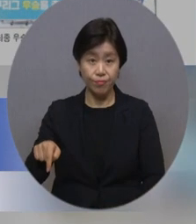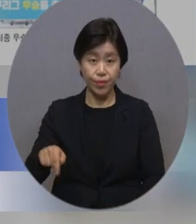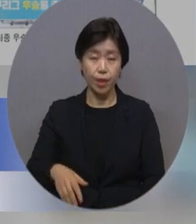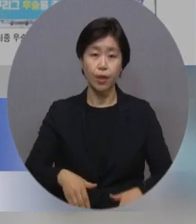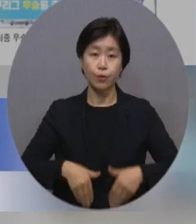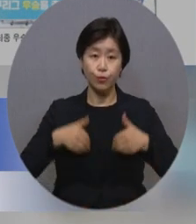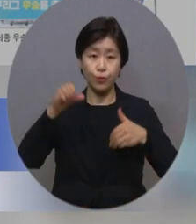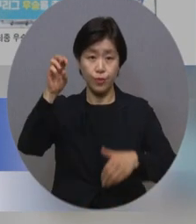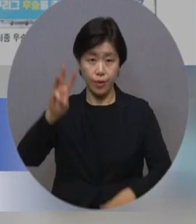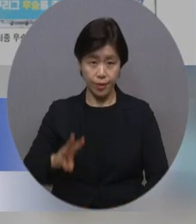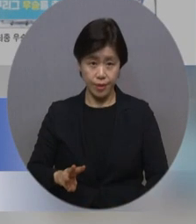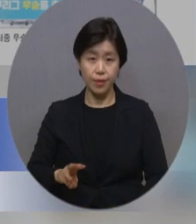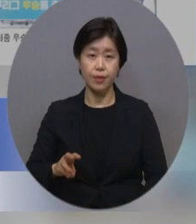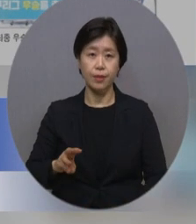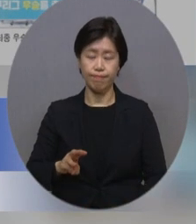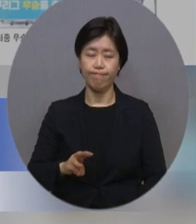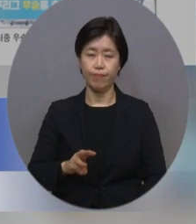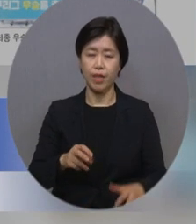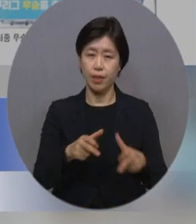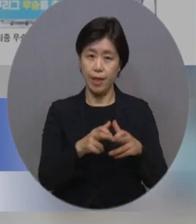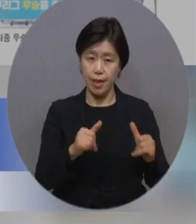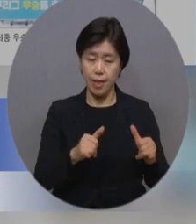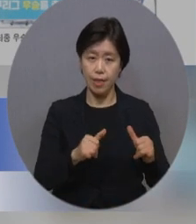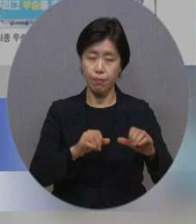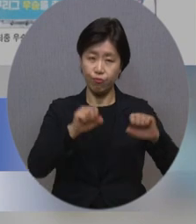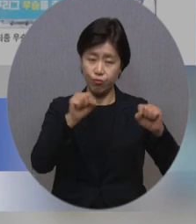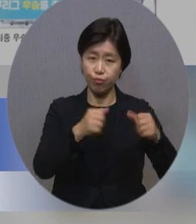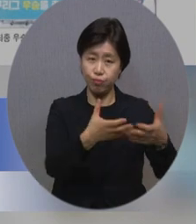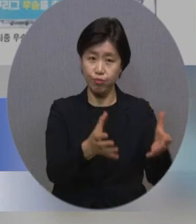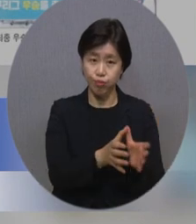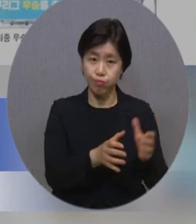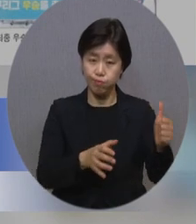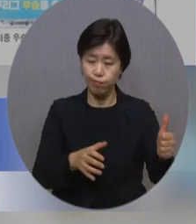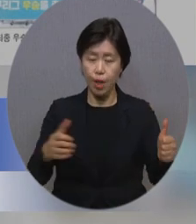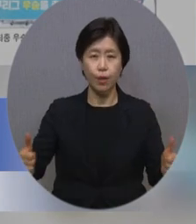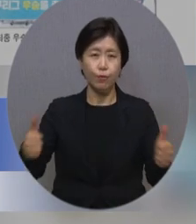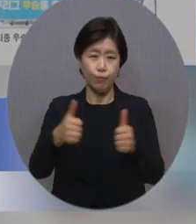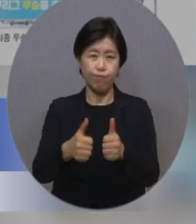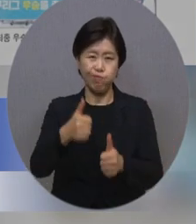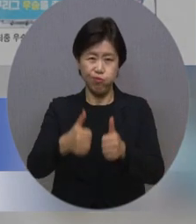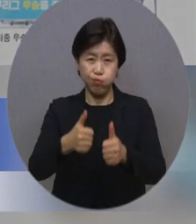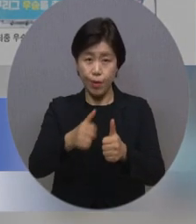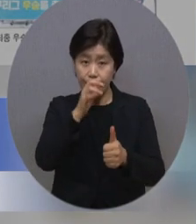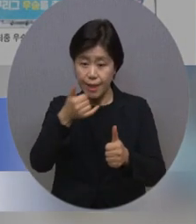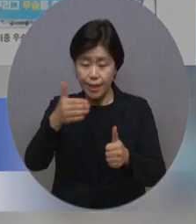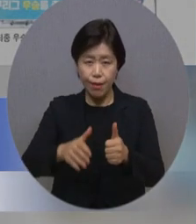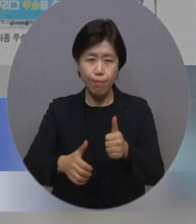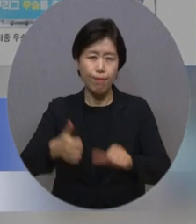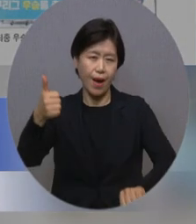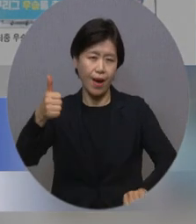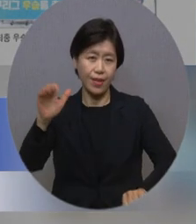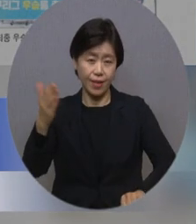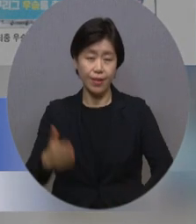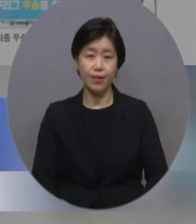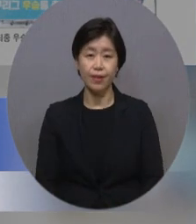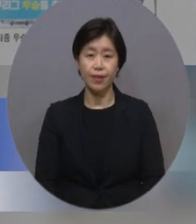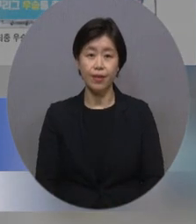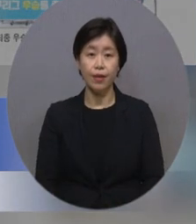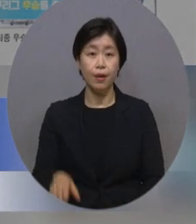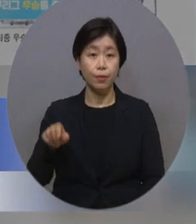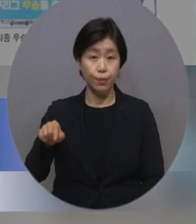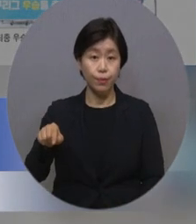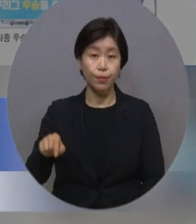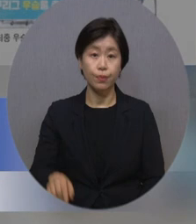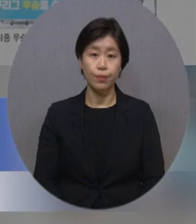춘천시 장애인체육회와 치열한 접정 끝에 승리를 거두며 웃음을 차지했습니다 이번 우승으로 코웨이 휠체어